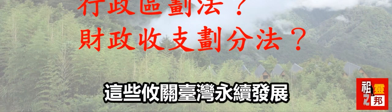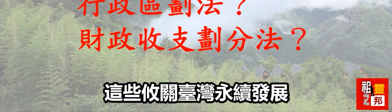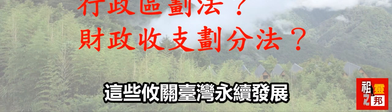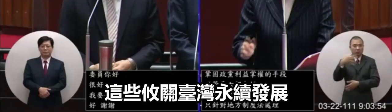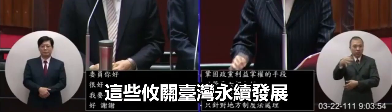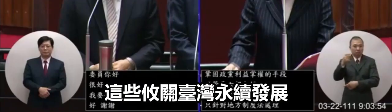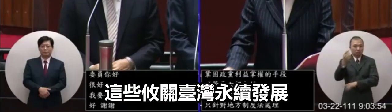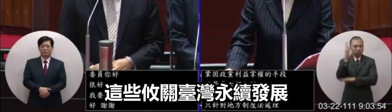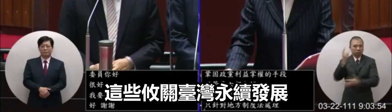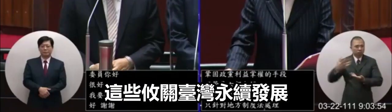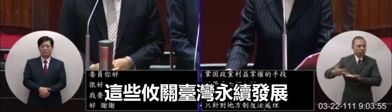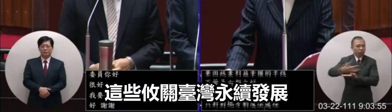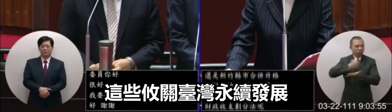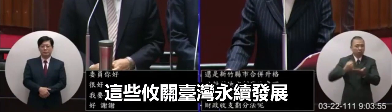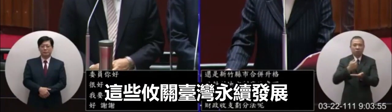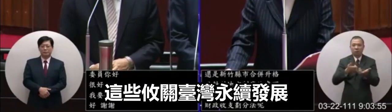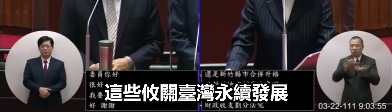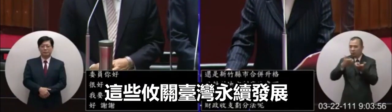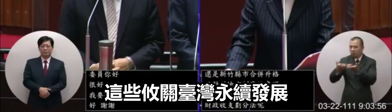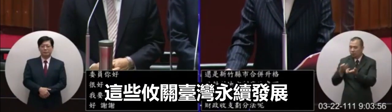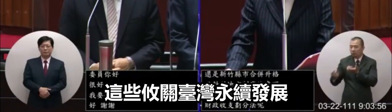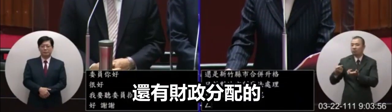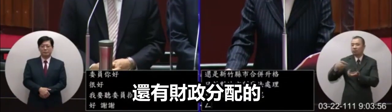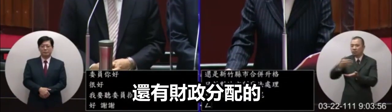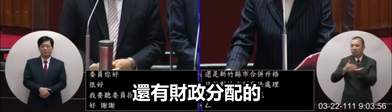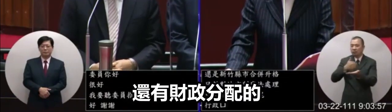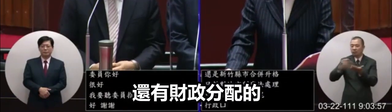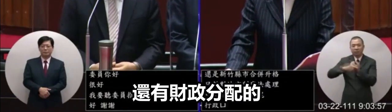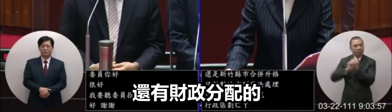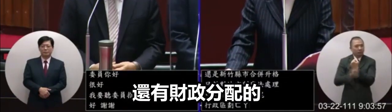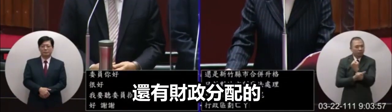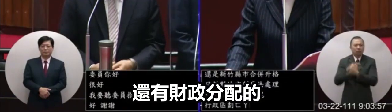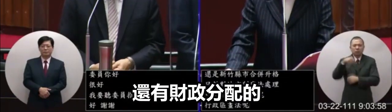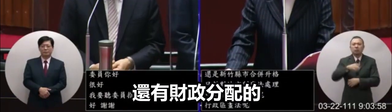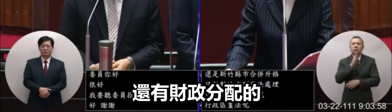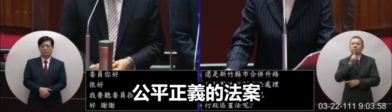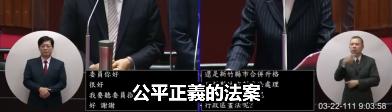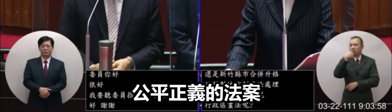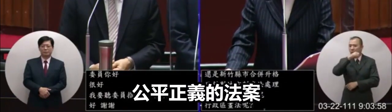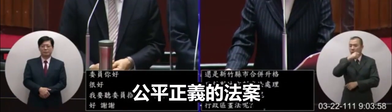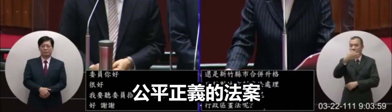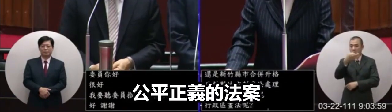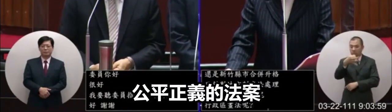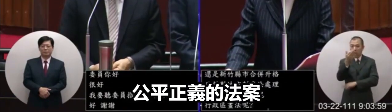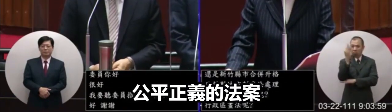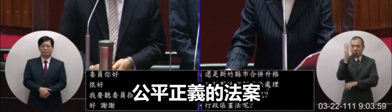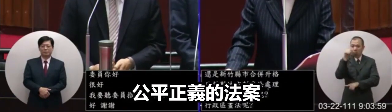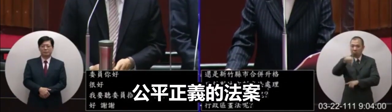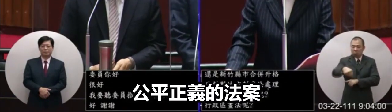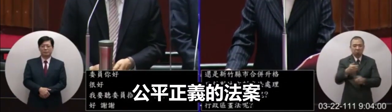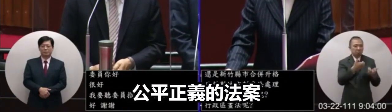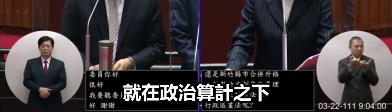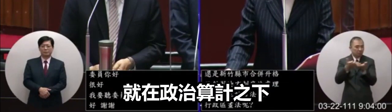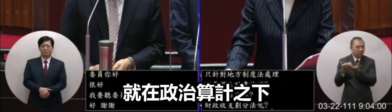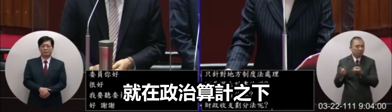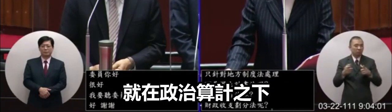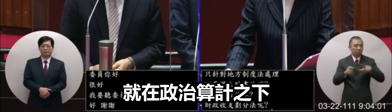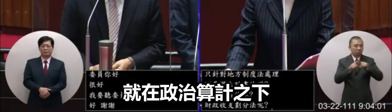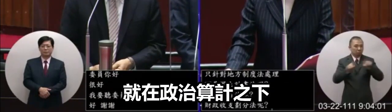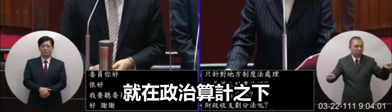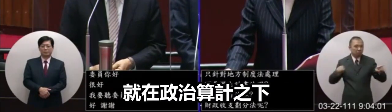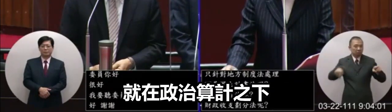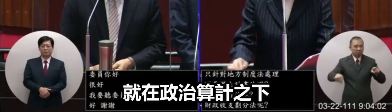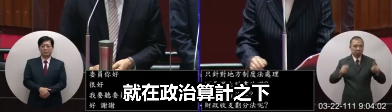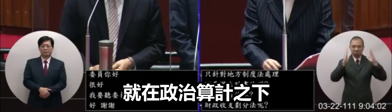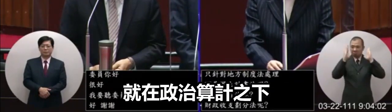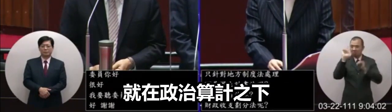些攸关台湾永续发展还有财政分配的公平正义的法案，就在政